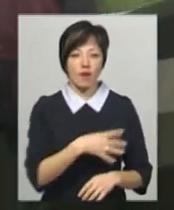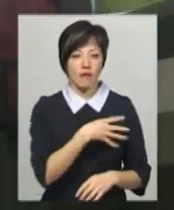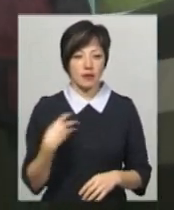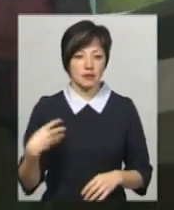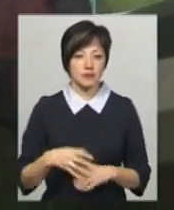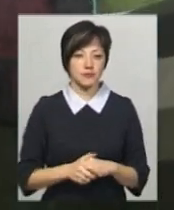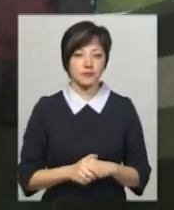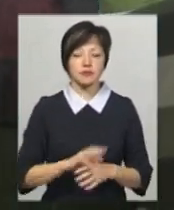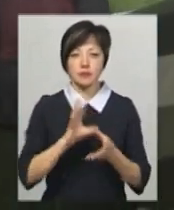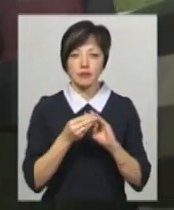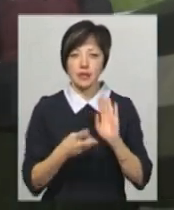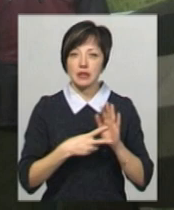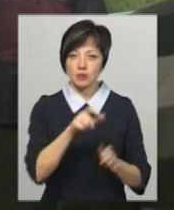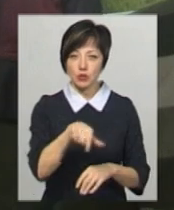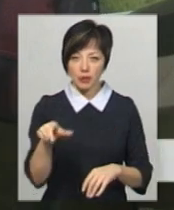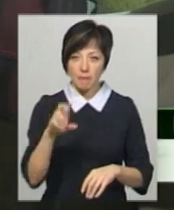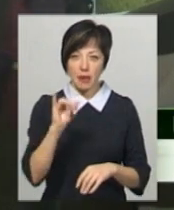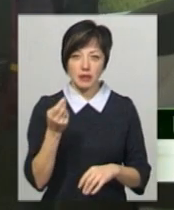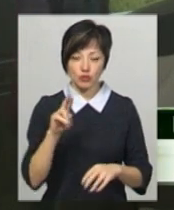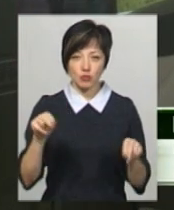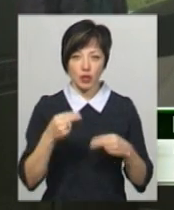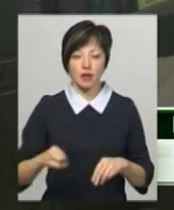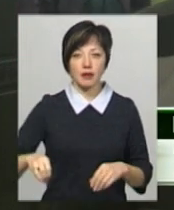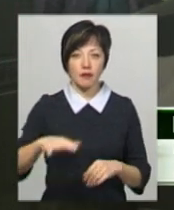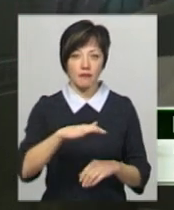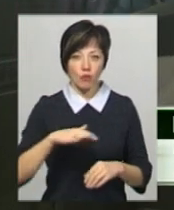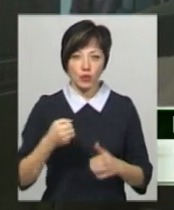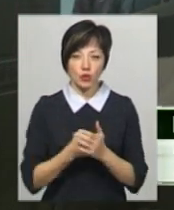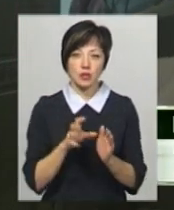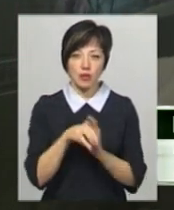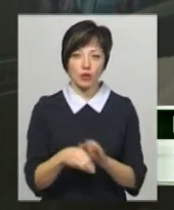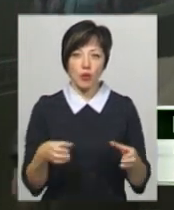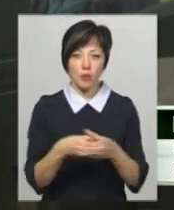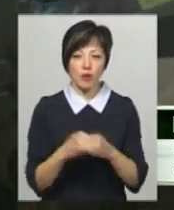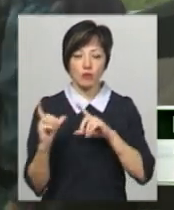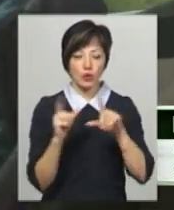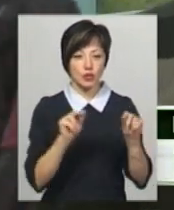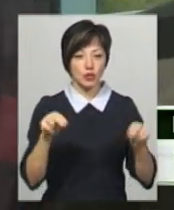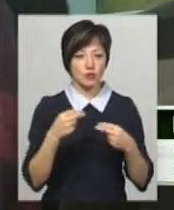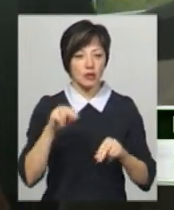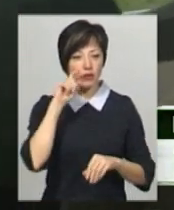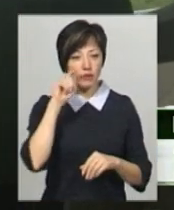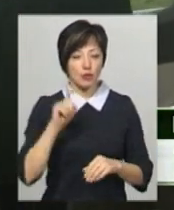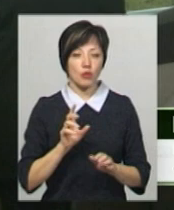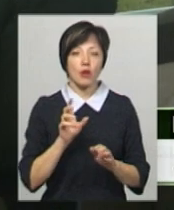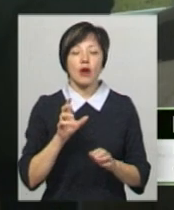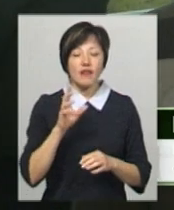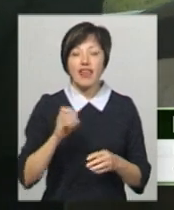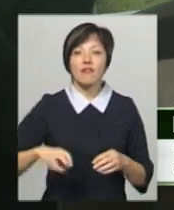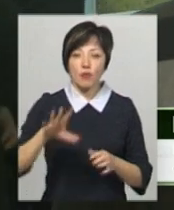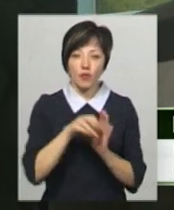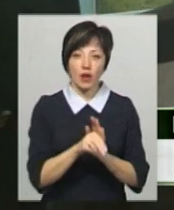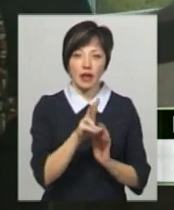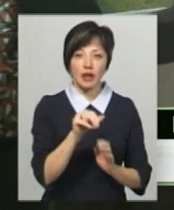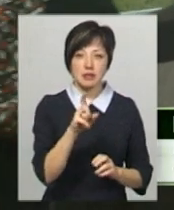чоловік. Зараз має бути в березні чемпіонат Європи, то до складу команди, яка поїде на чемпіонат Європи, включена Кизима Ігор,